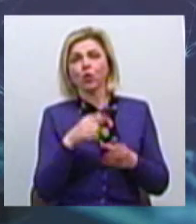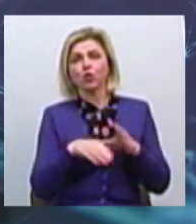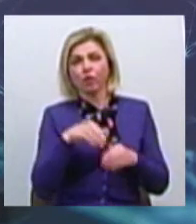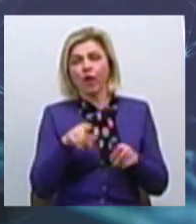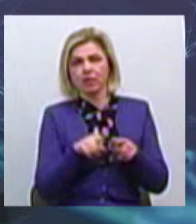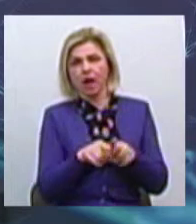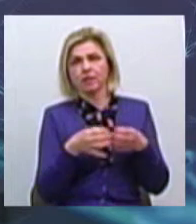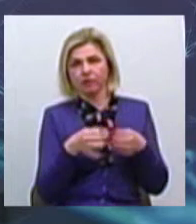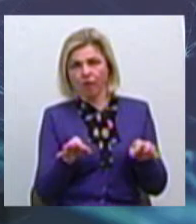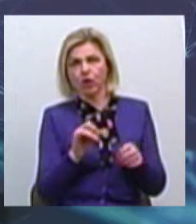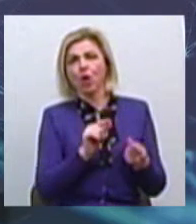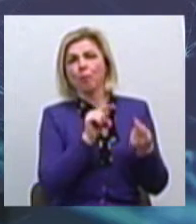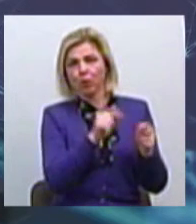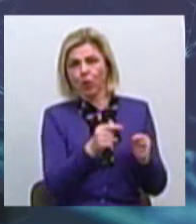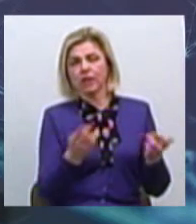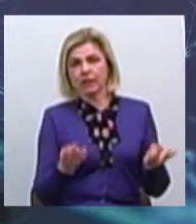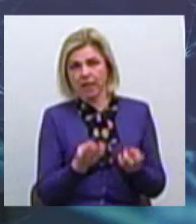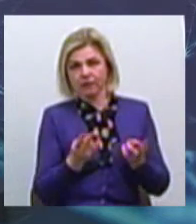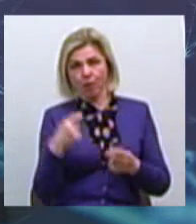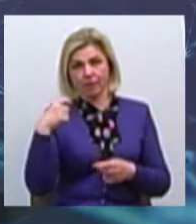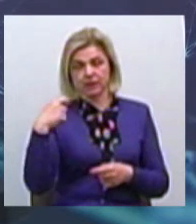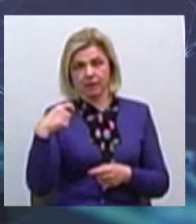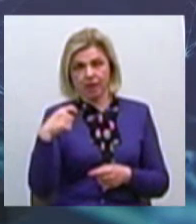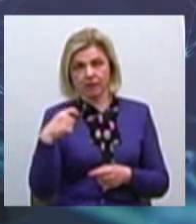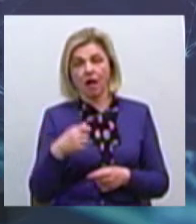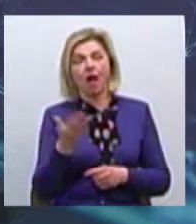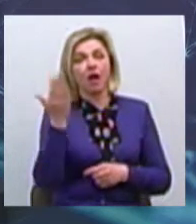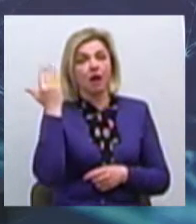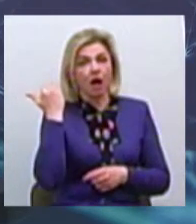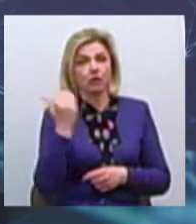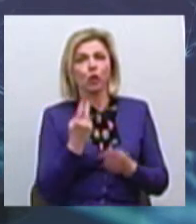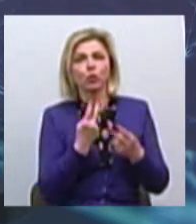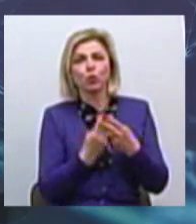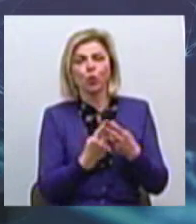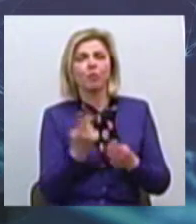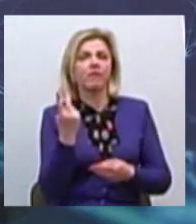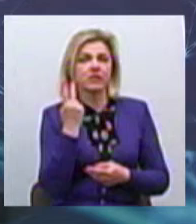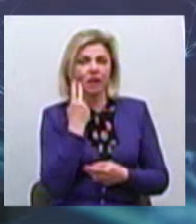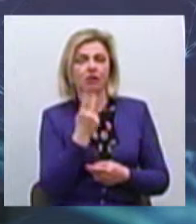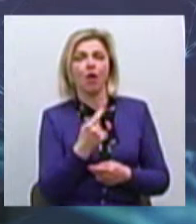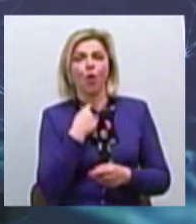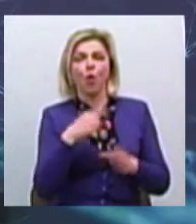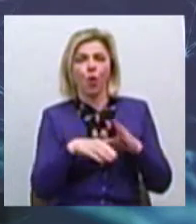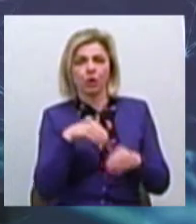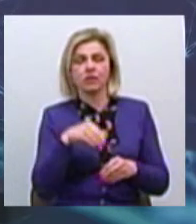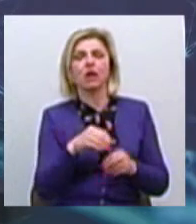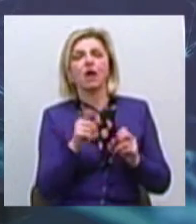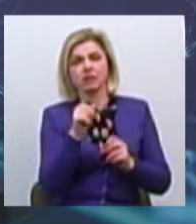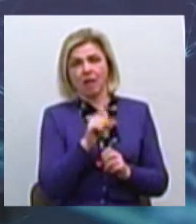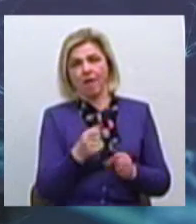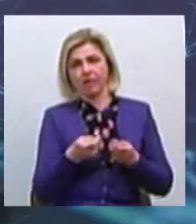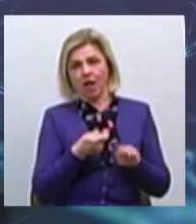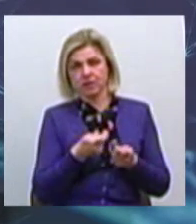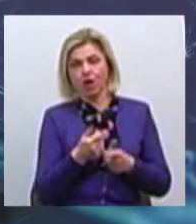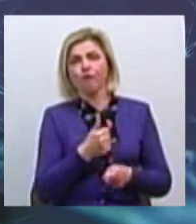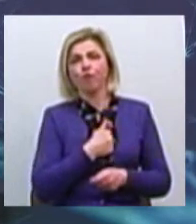й проти діючого президента. То есть раньше, да, тюрьмы всегда голосовали так, как скажет власть. Воинские